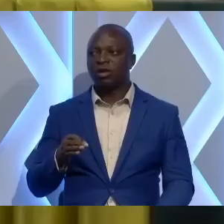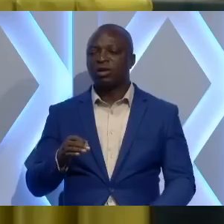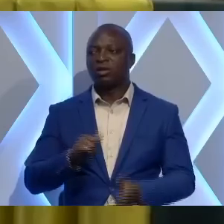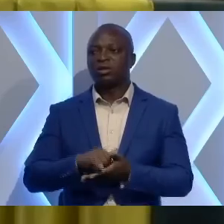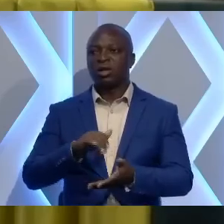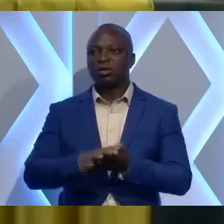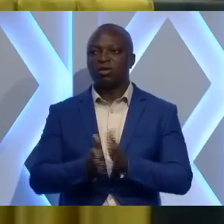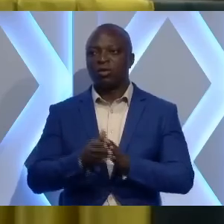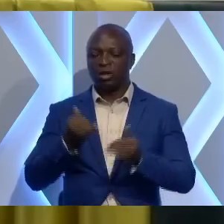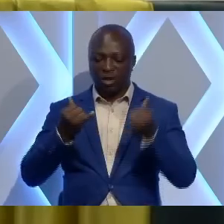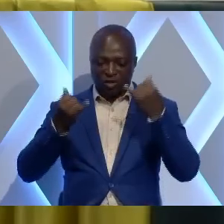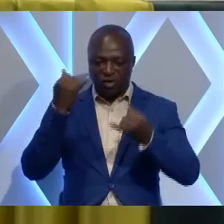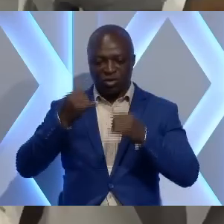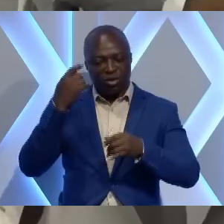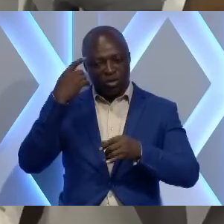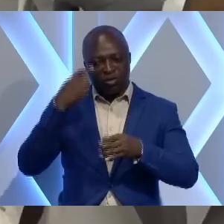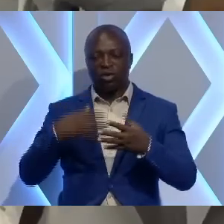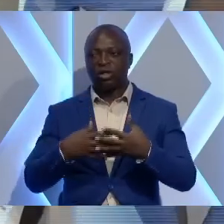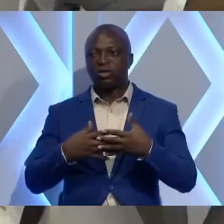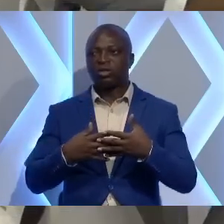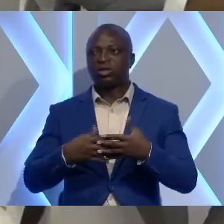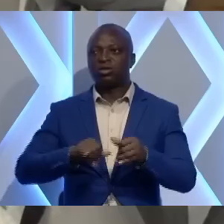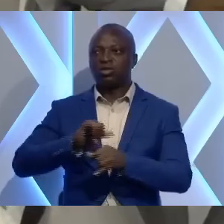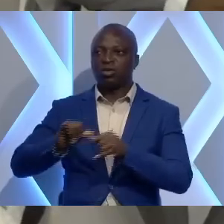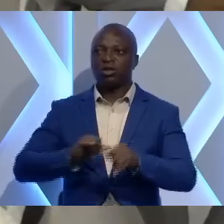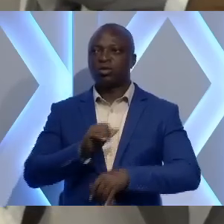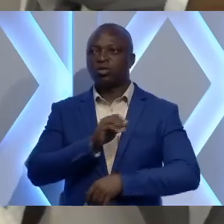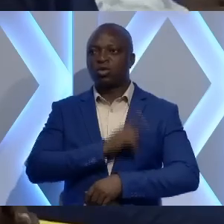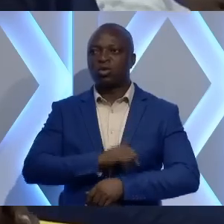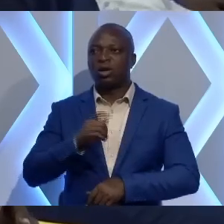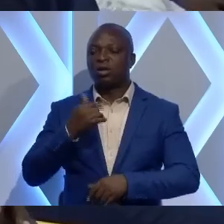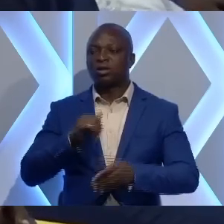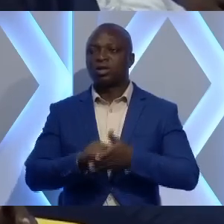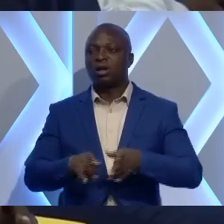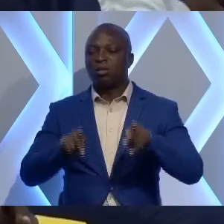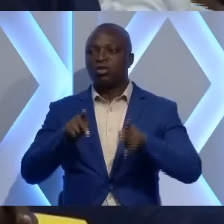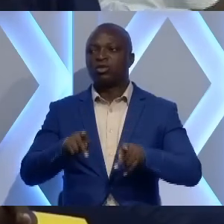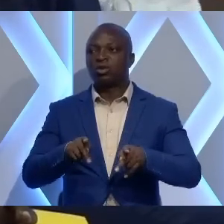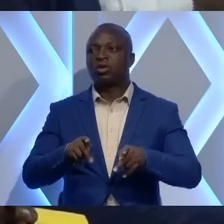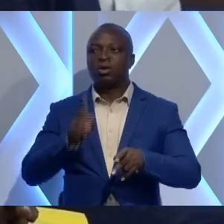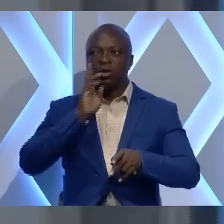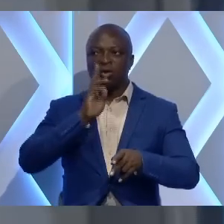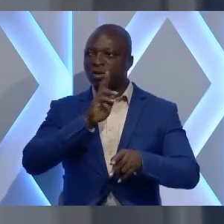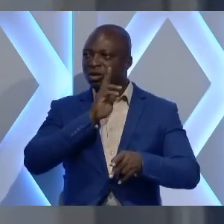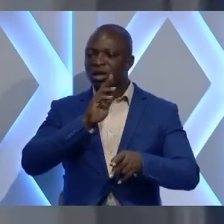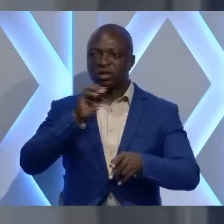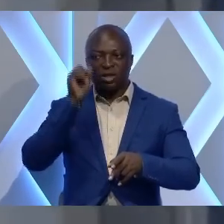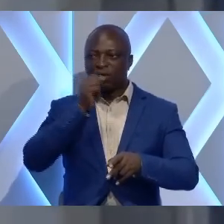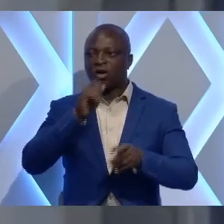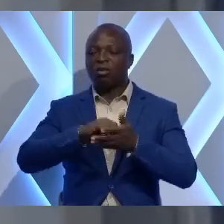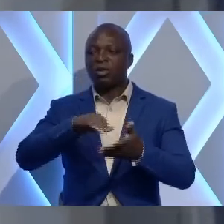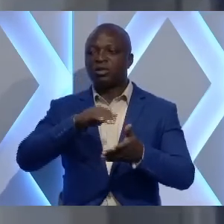constitue une innovation pour l'industrie du tourisme togolais puisqu'elle positionne l'hôtel Sarakawa comme un